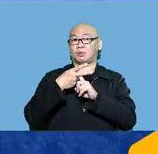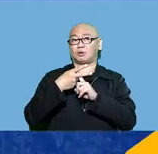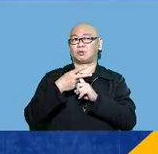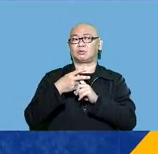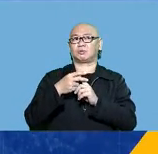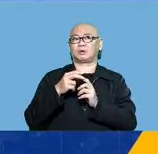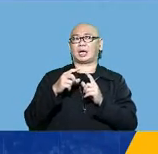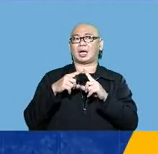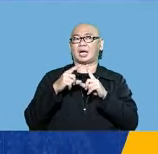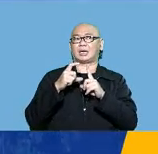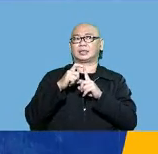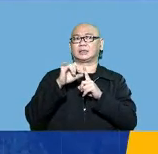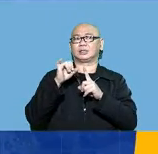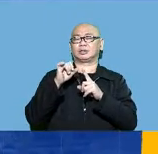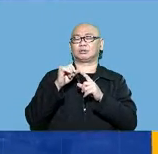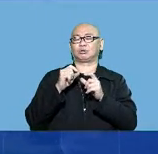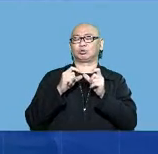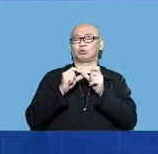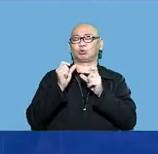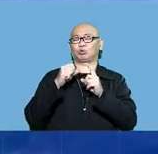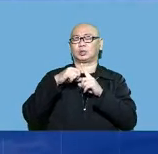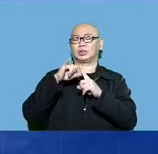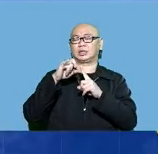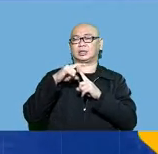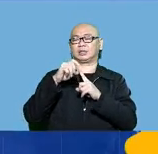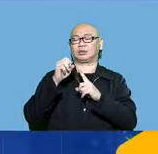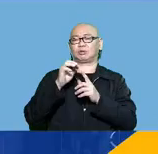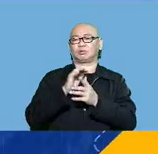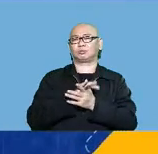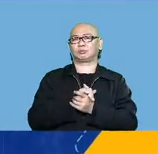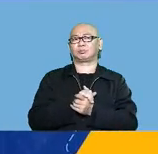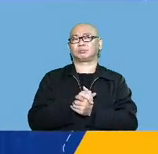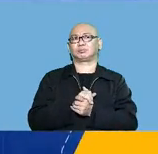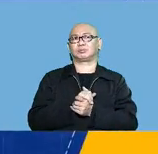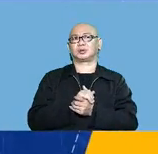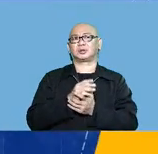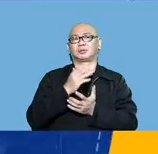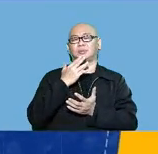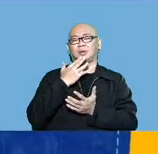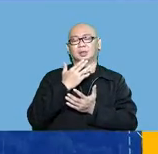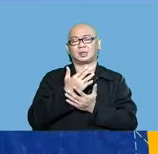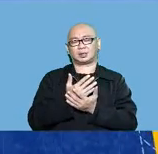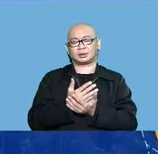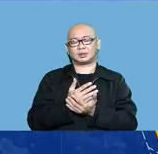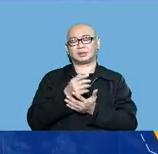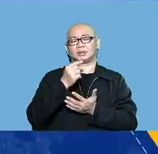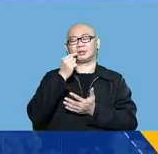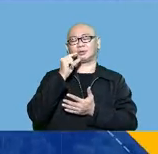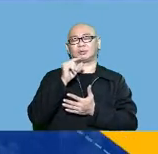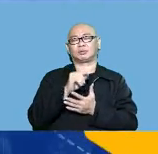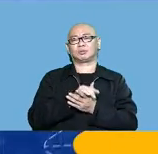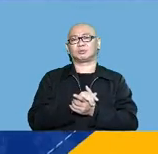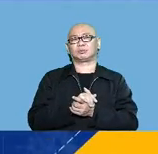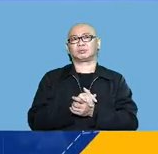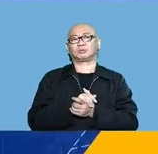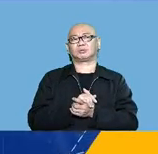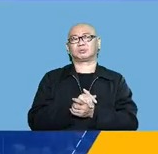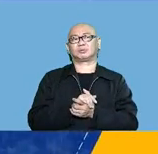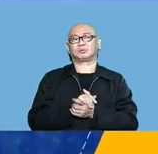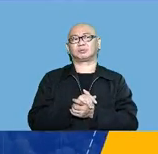Ate Sugito, Prof. Sudiono Sastro Atmojo, matur nuwun atas didikan